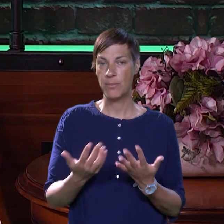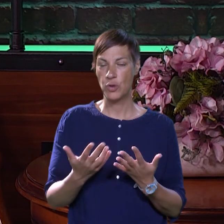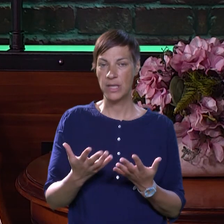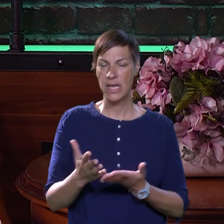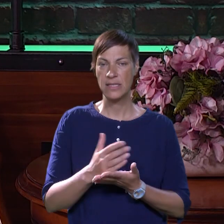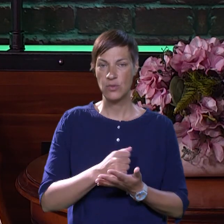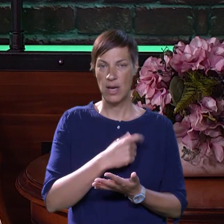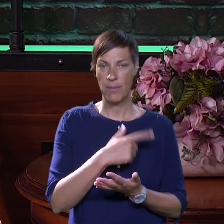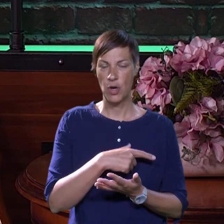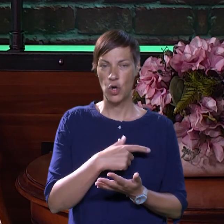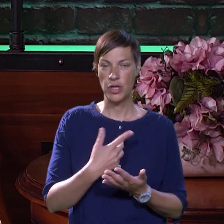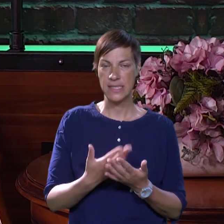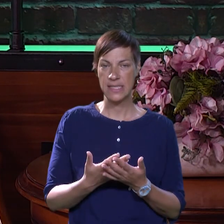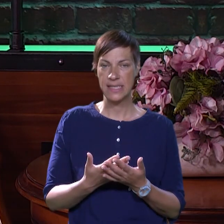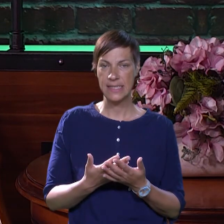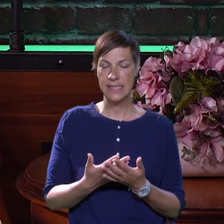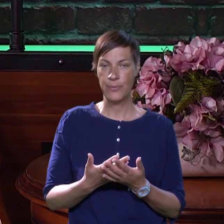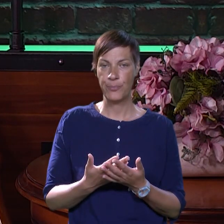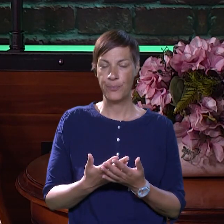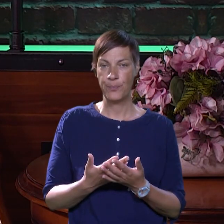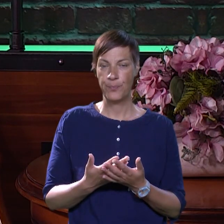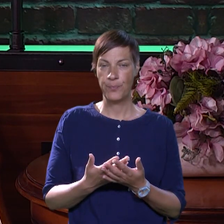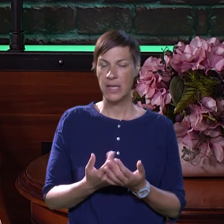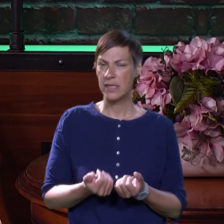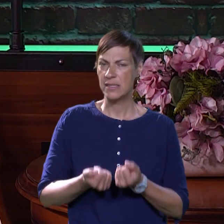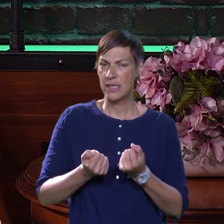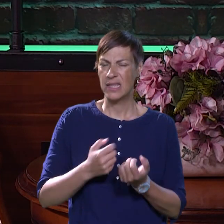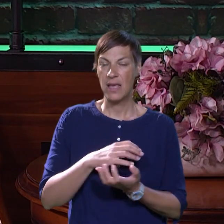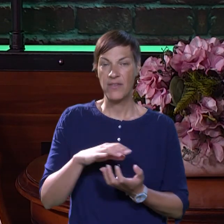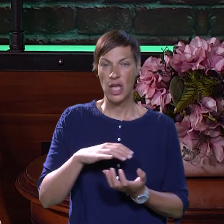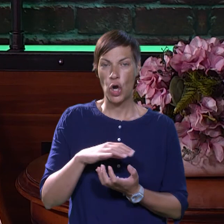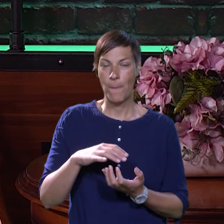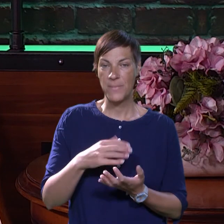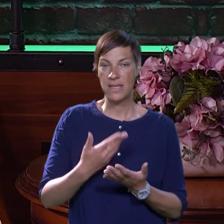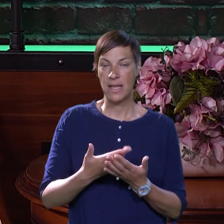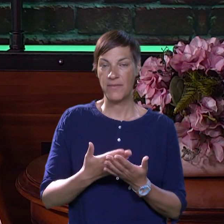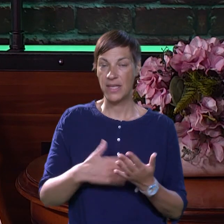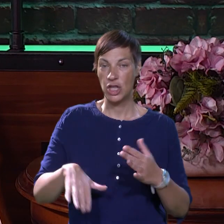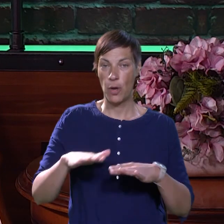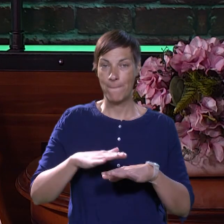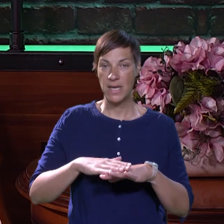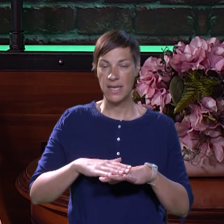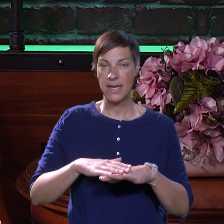su nam korisnici iz tako zahtjevnijih obitelji, gdje vi ipak